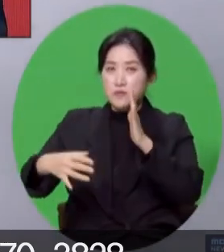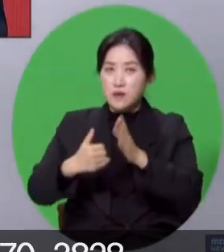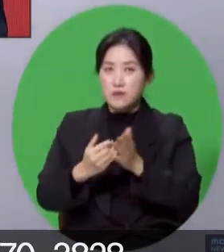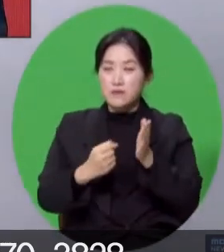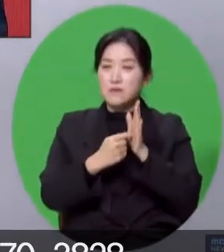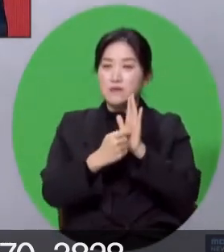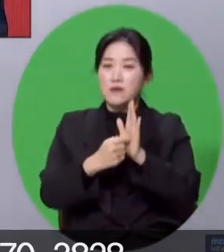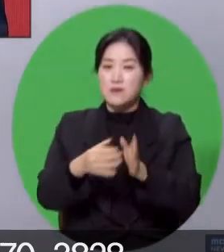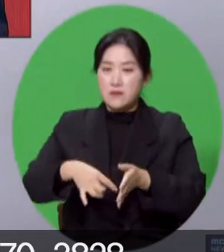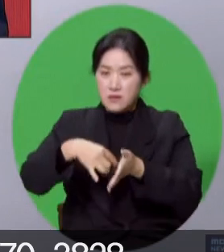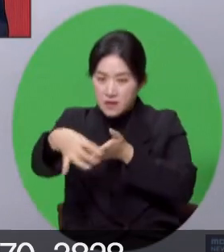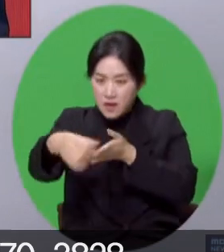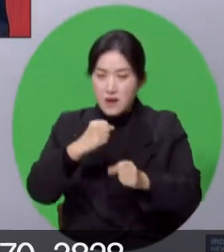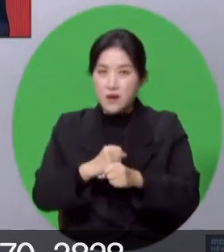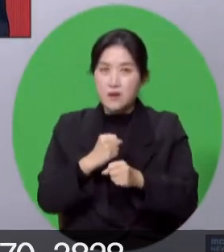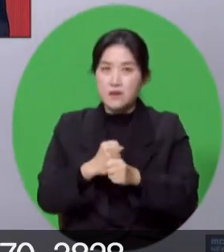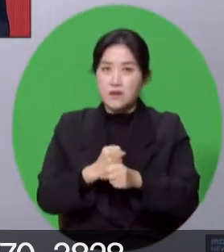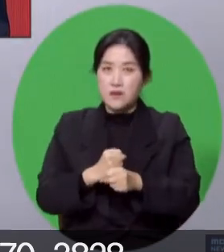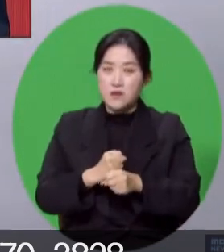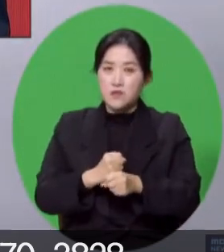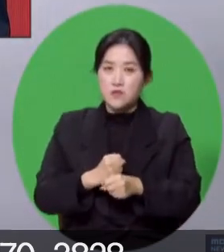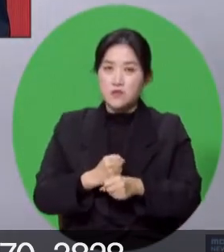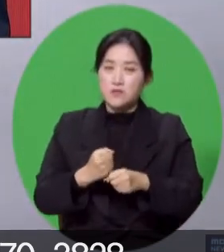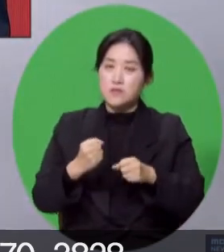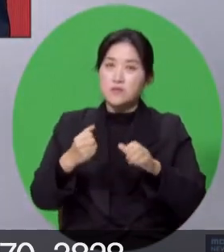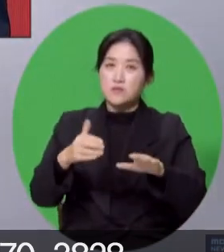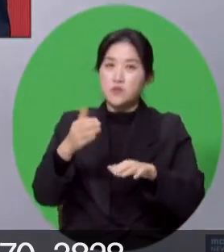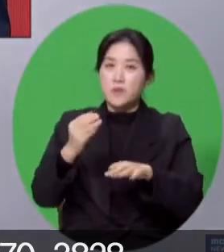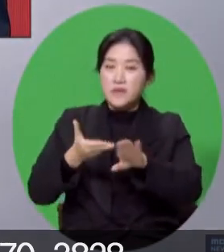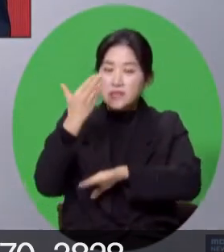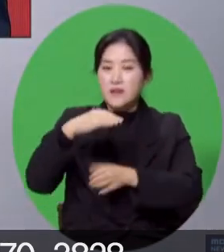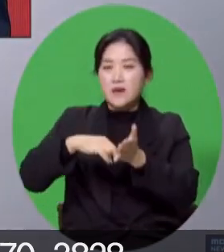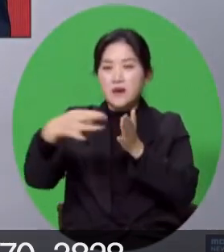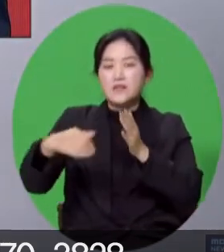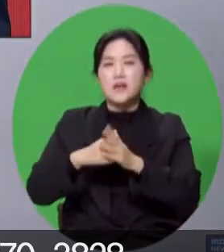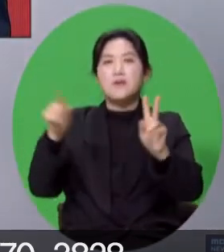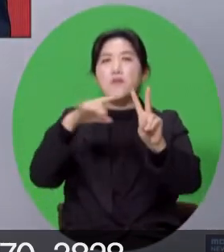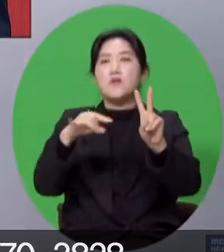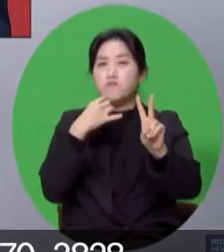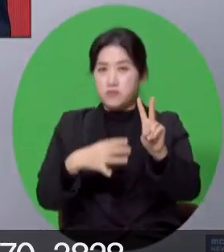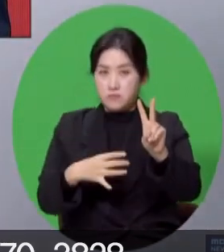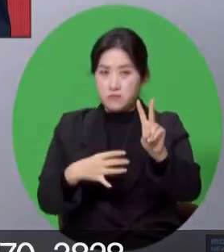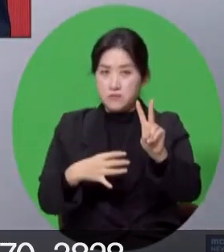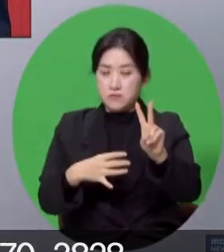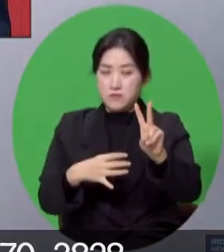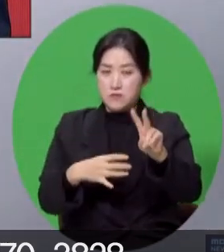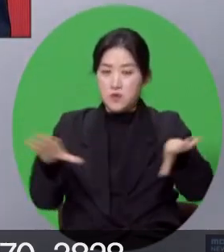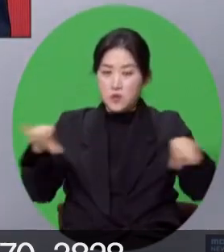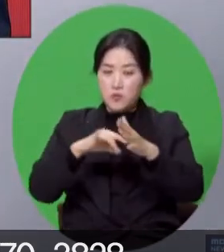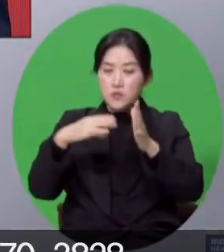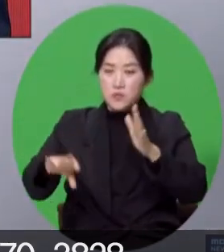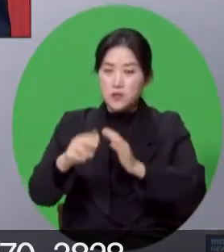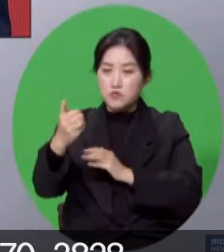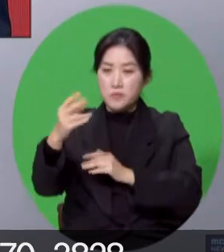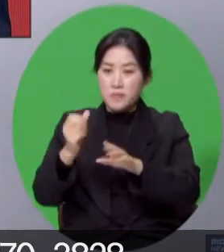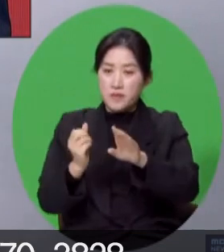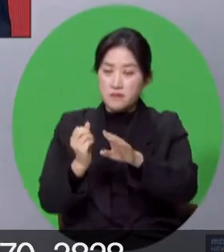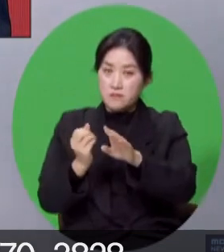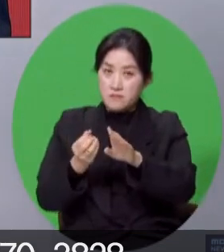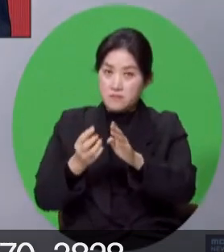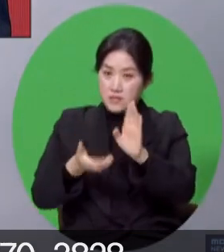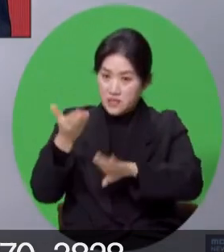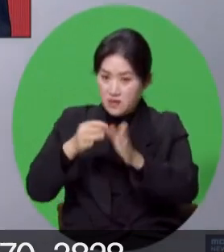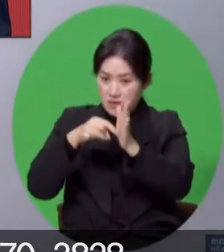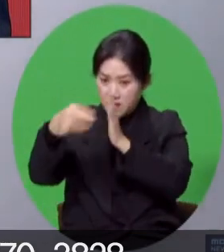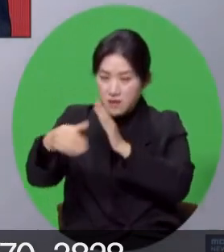네. 지금 95만 명 2%입니다. 네. 대한민국에 2% 되는 분들 세금 깎아주는데 이렇게